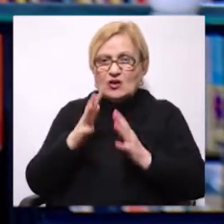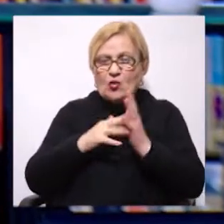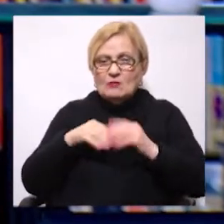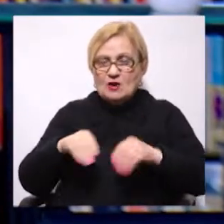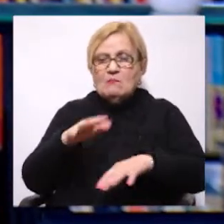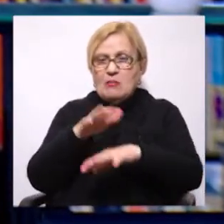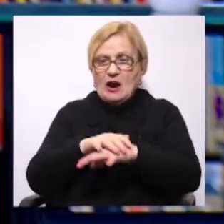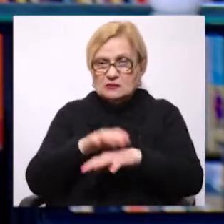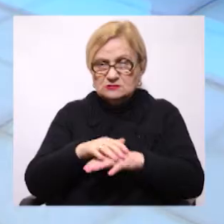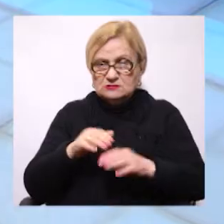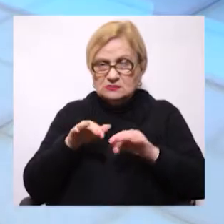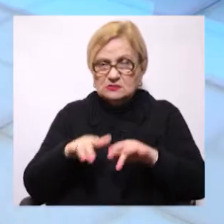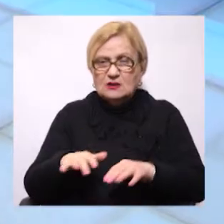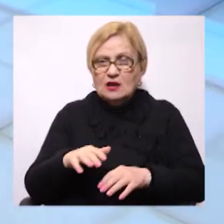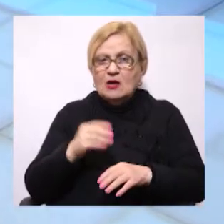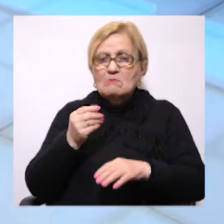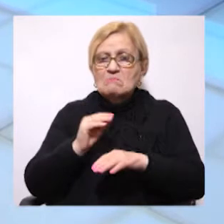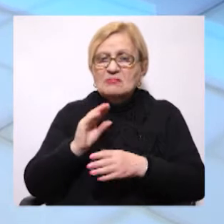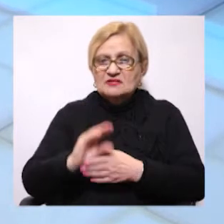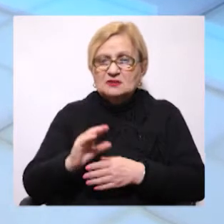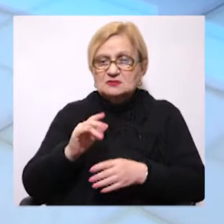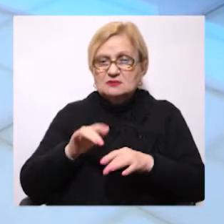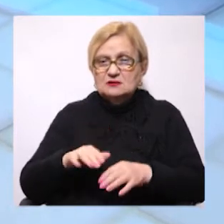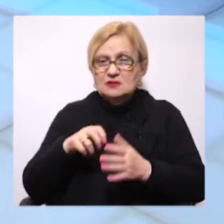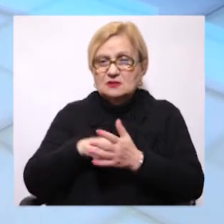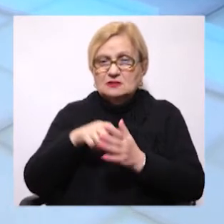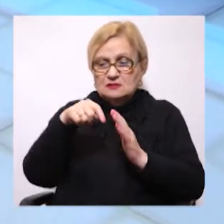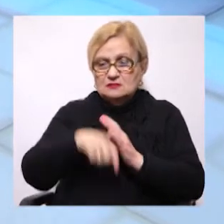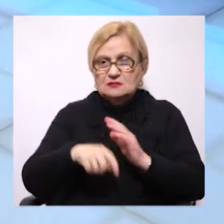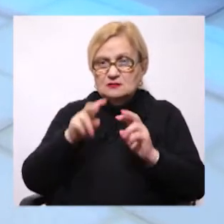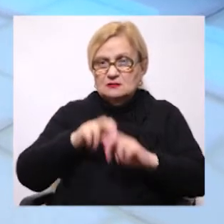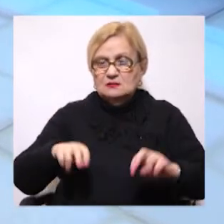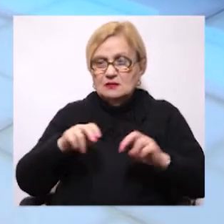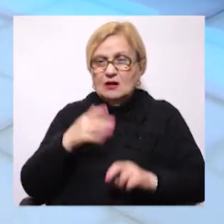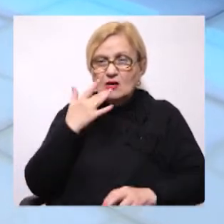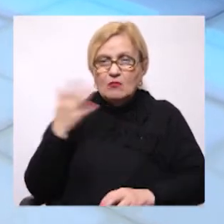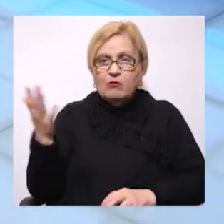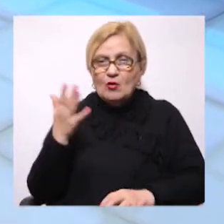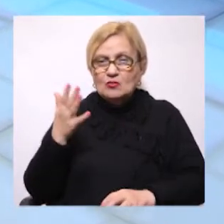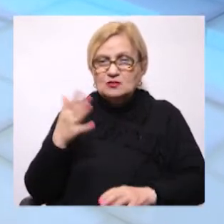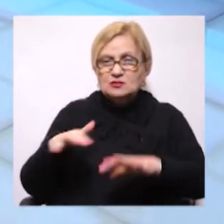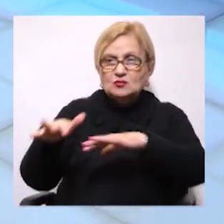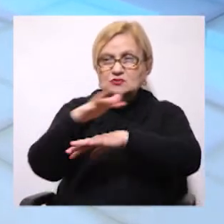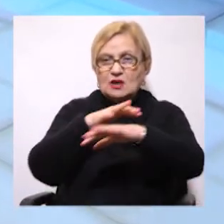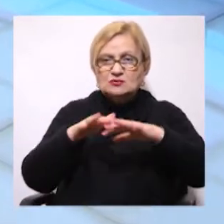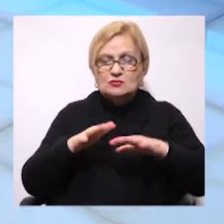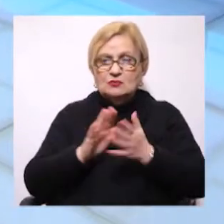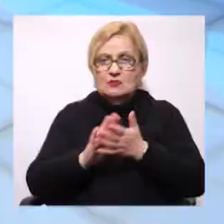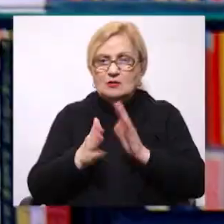საქმის, ფინანსების საკითხები. წერილებში ხშირად მიმოიხილავდა პოლიტიკურ საზოგადოებრივ მდგომარეობას და